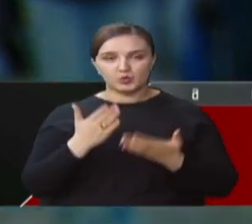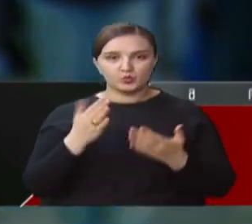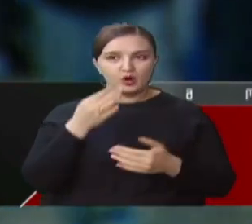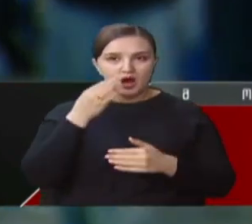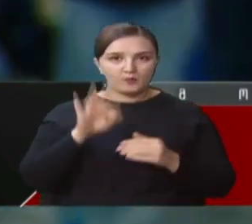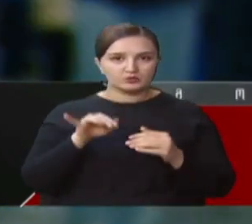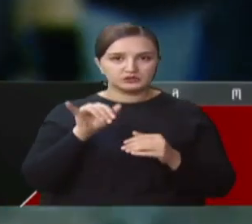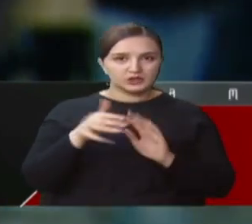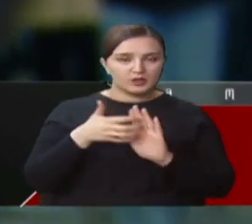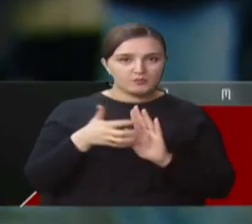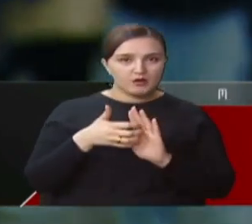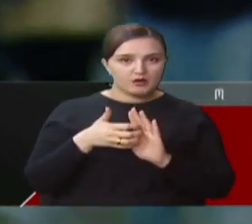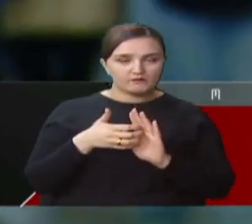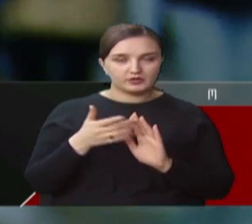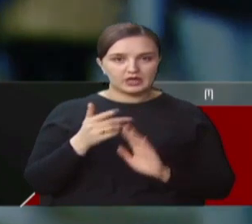ar gamotkves